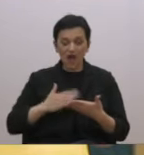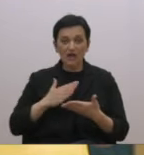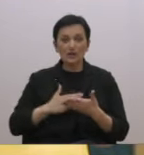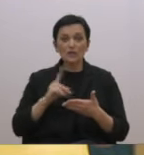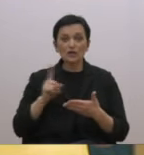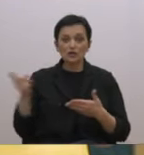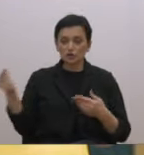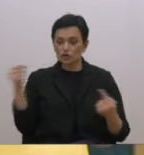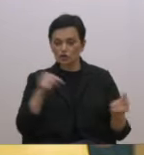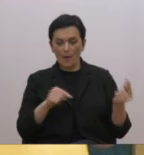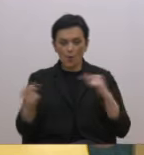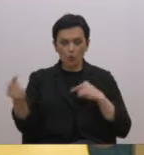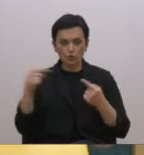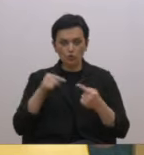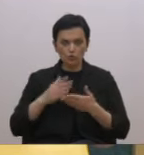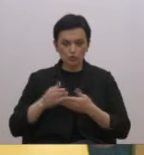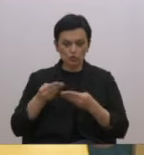შემოსული.